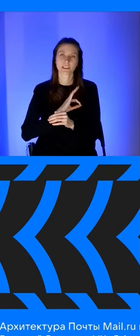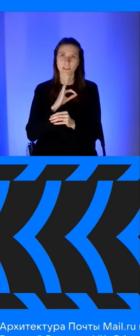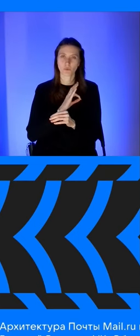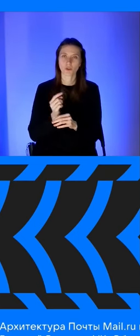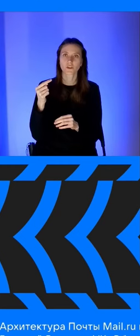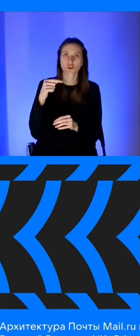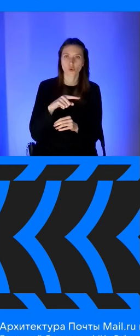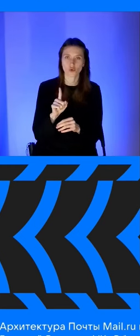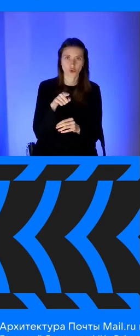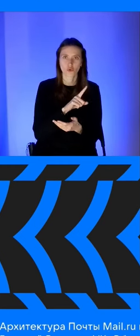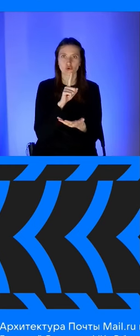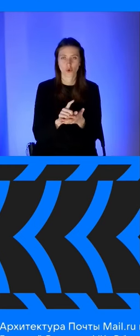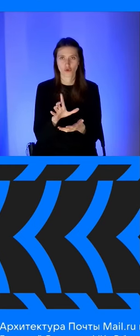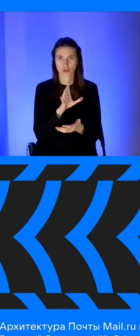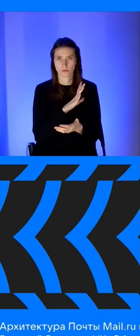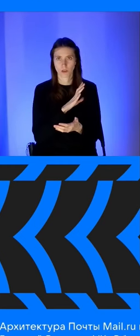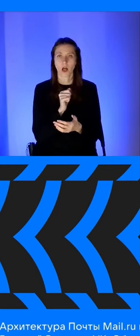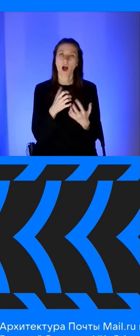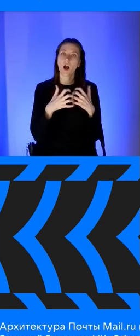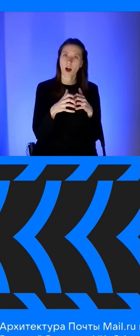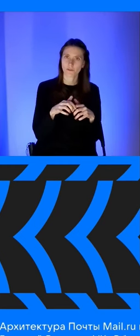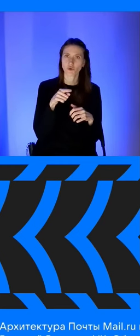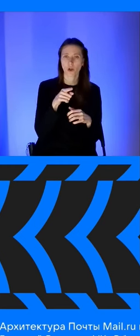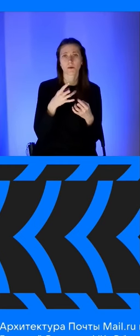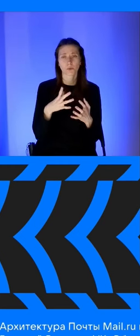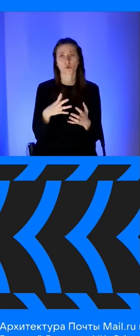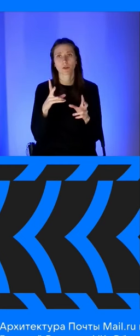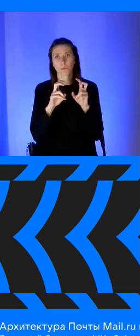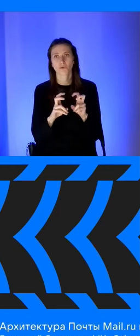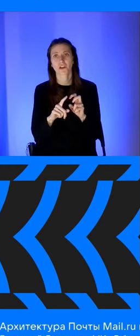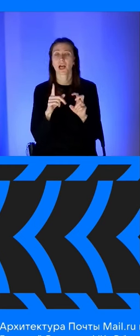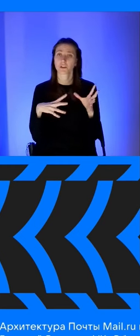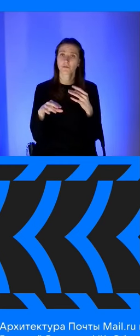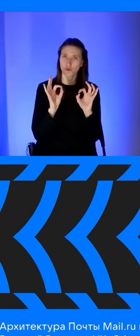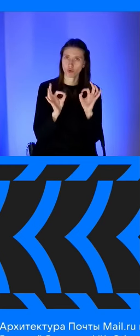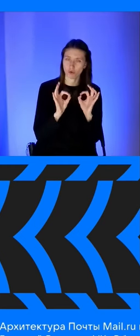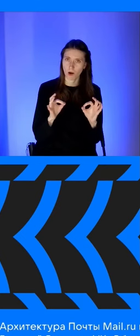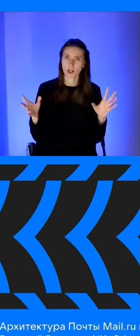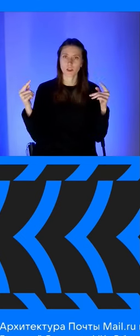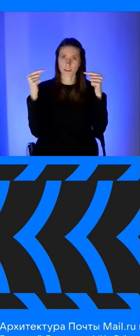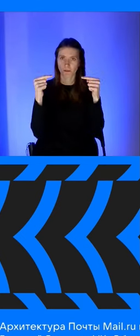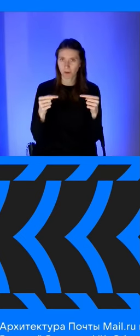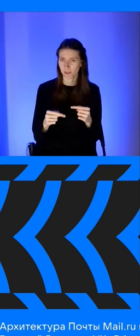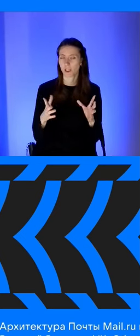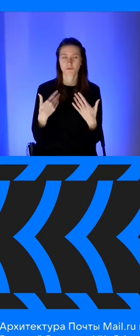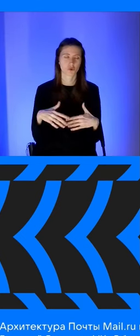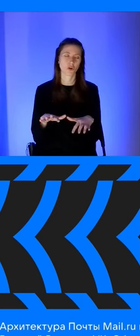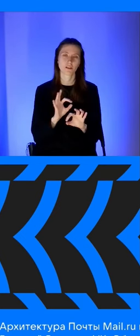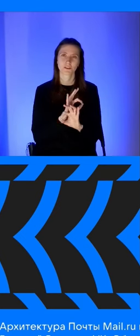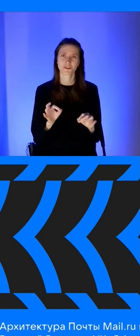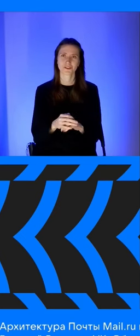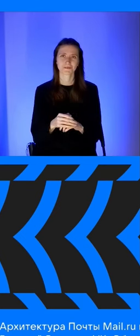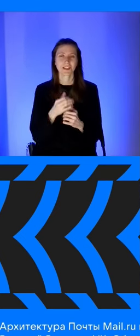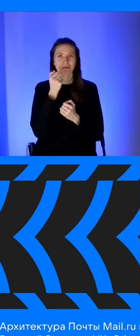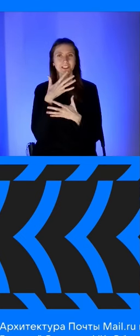не генерит за него, оно просто проверяет, что как бы в сгенерированном ничего нет, оно совпадает с тем, что он закоммитил. Спасибо. Вопросов много еще,